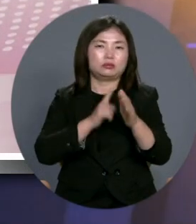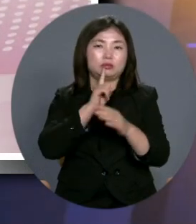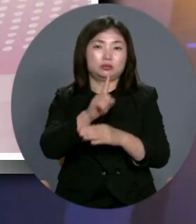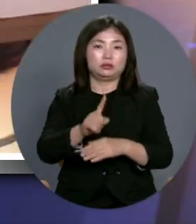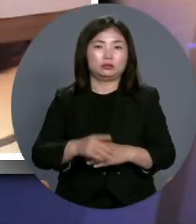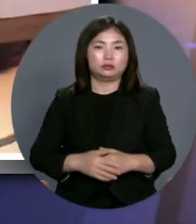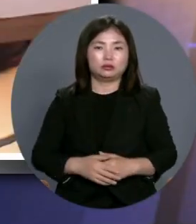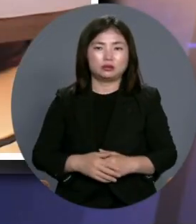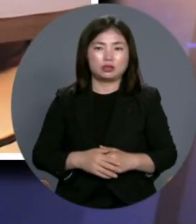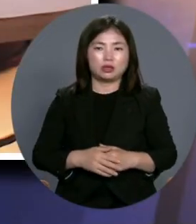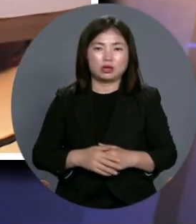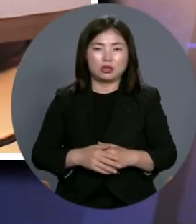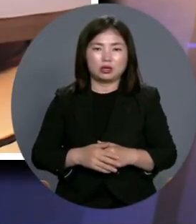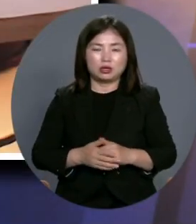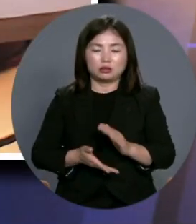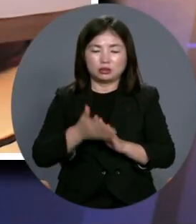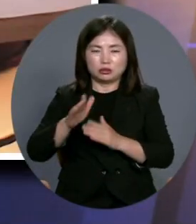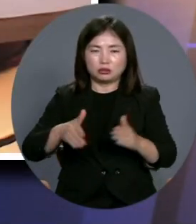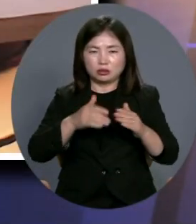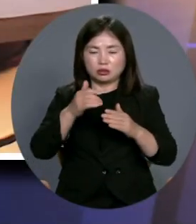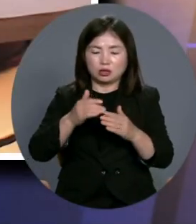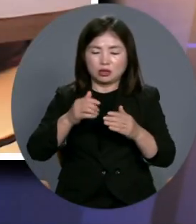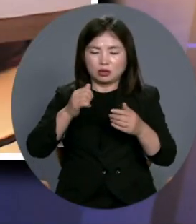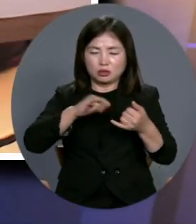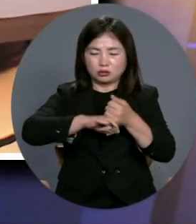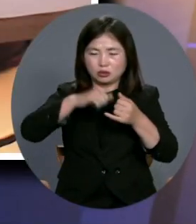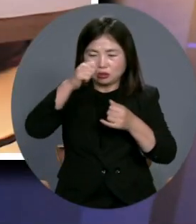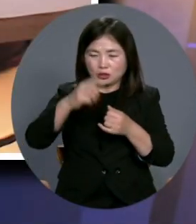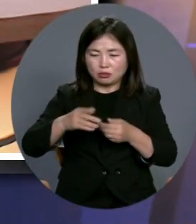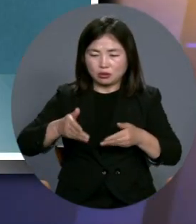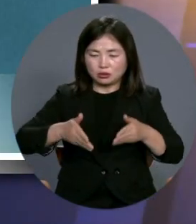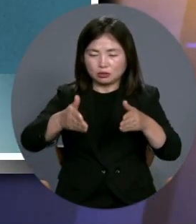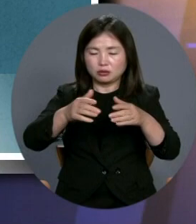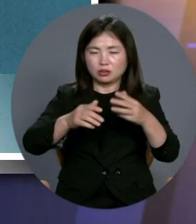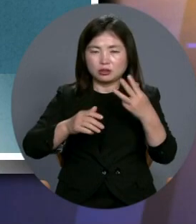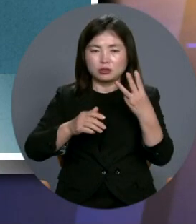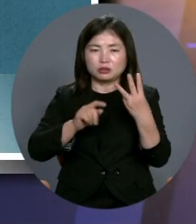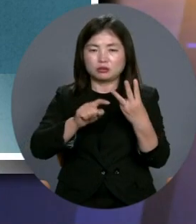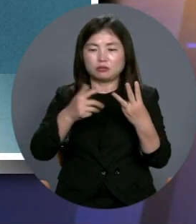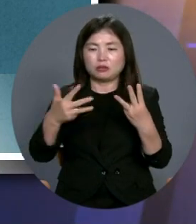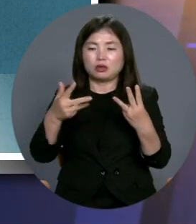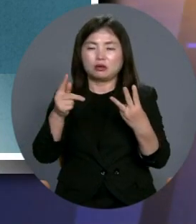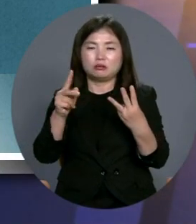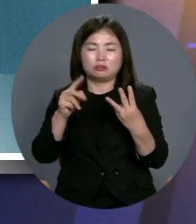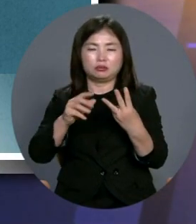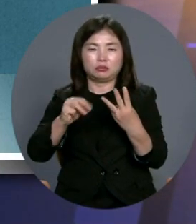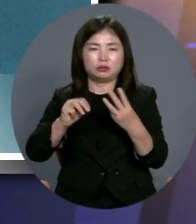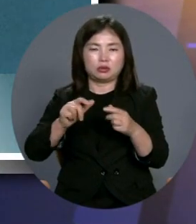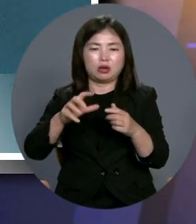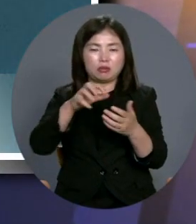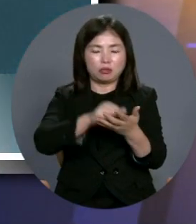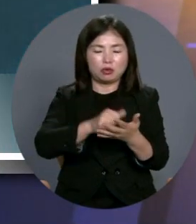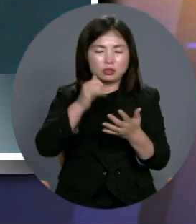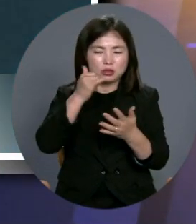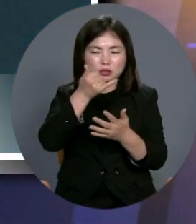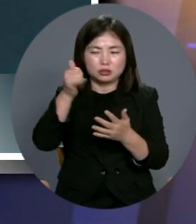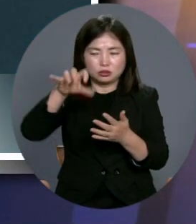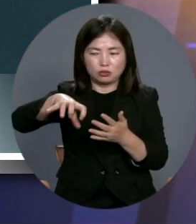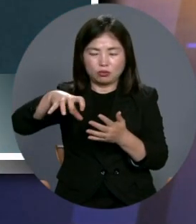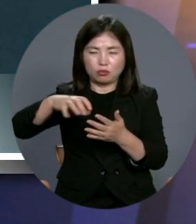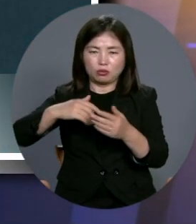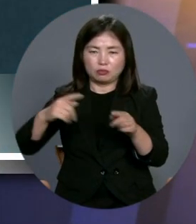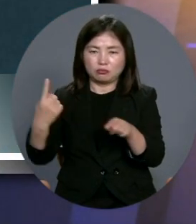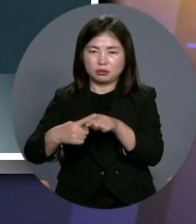지적했습니다 도민에게 여러번 약속한 활주로길이 3800m 확보와 인천공항과 같은